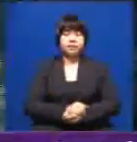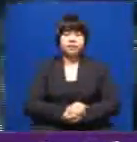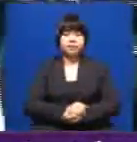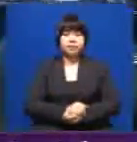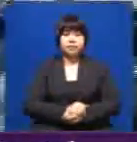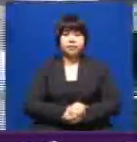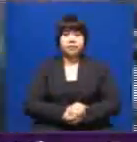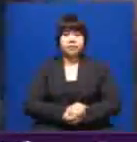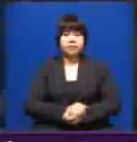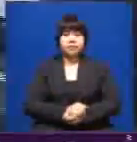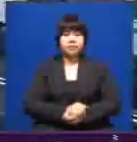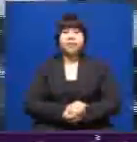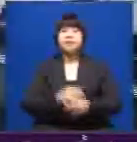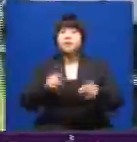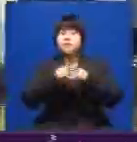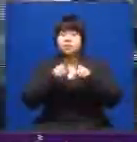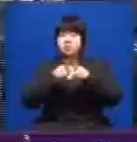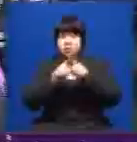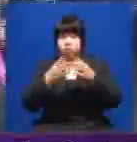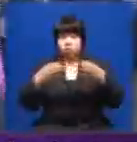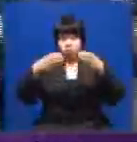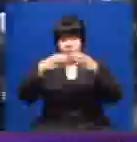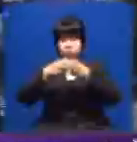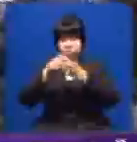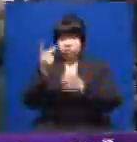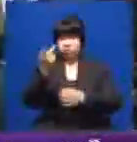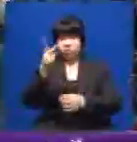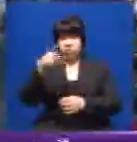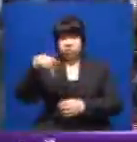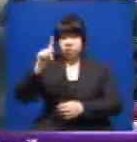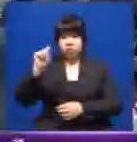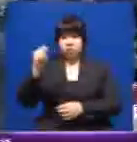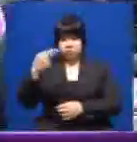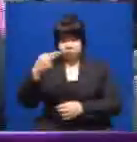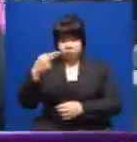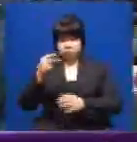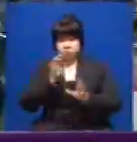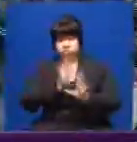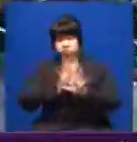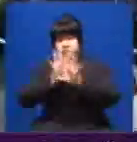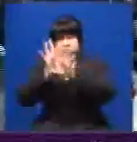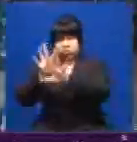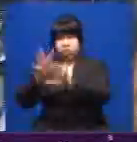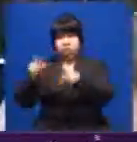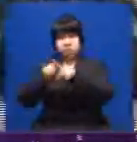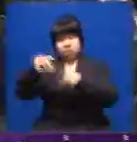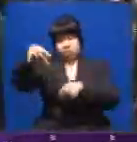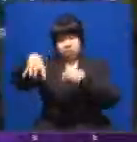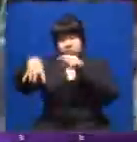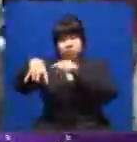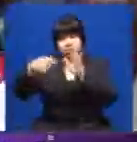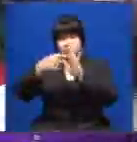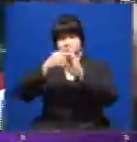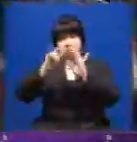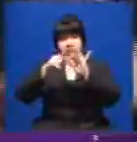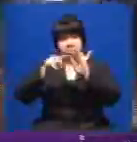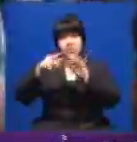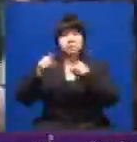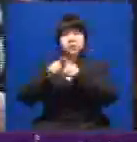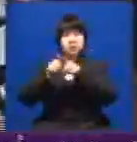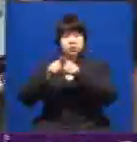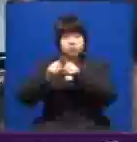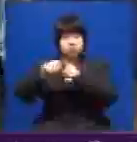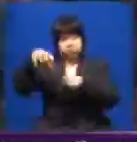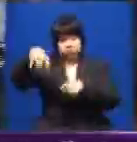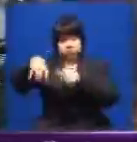ไปเช่นเดียวกับกลุ่มผู้ชุมนุมคปทเคลื่อนขบวนไปสมทบที่ศูนย์ราชการถนนจ้างวัฒนะและเข้าภายในอาคาร